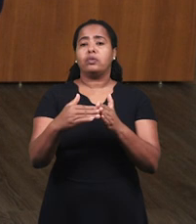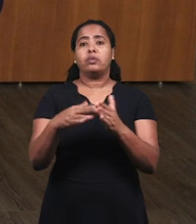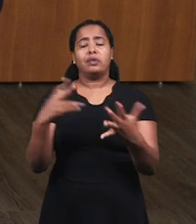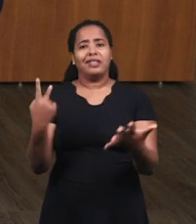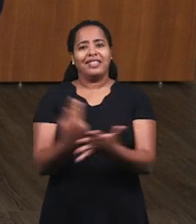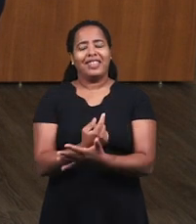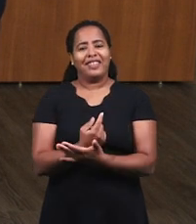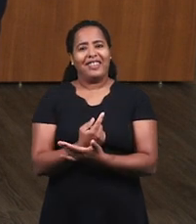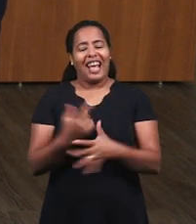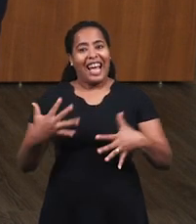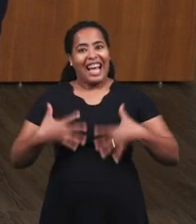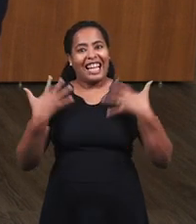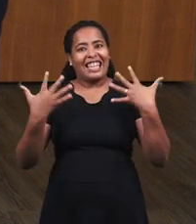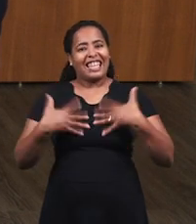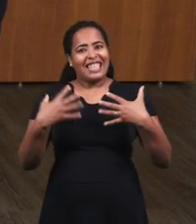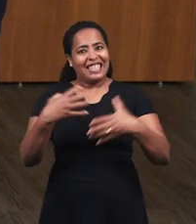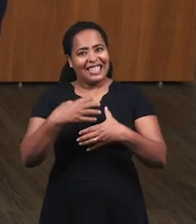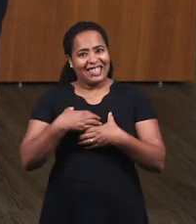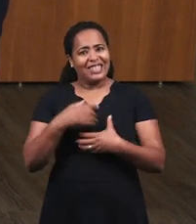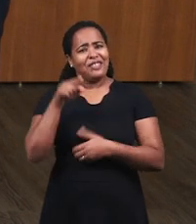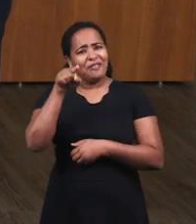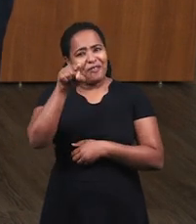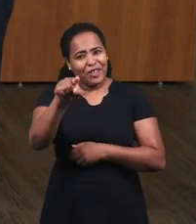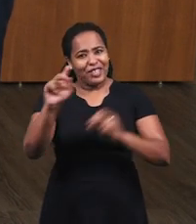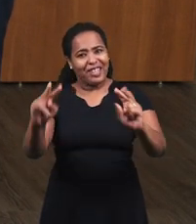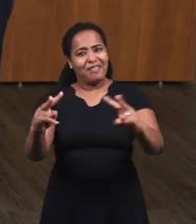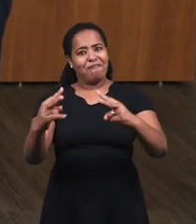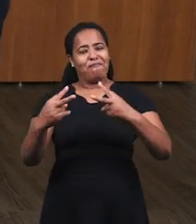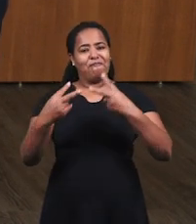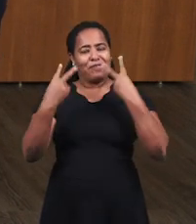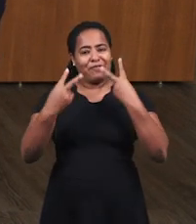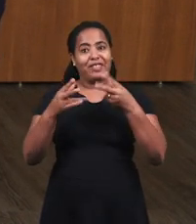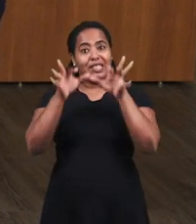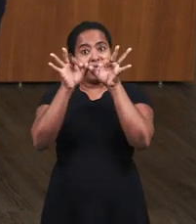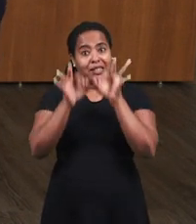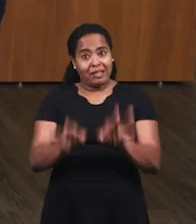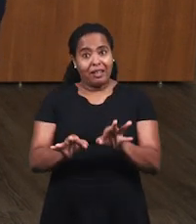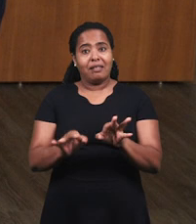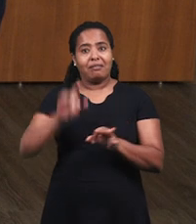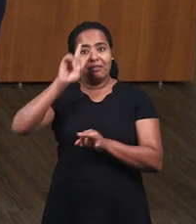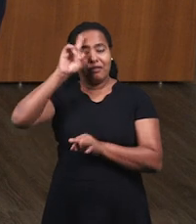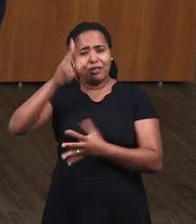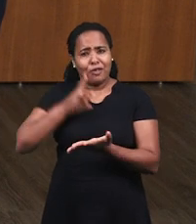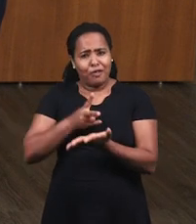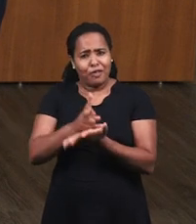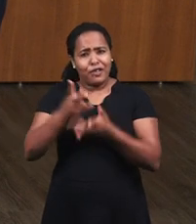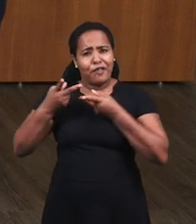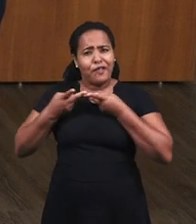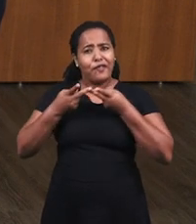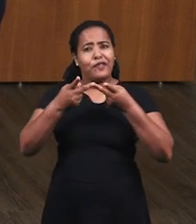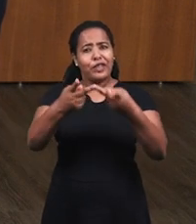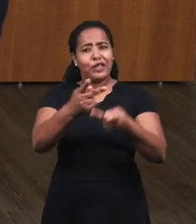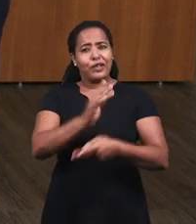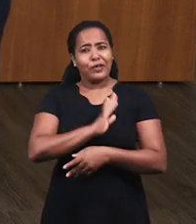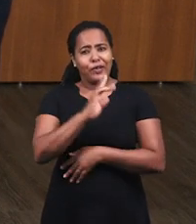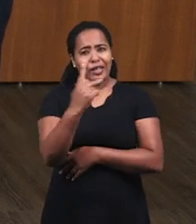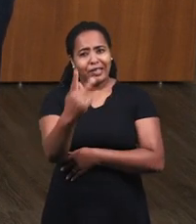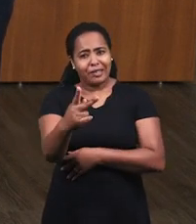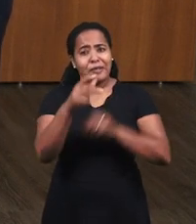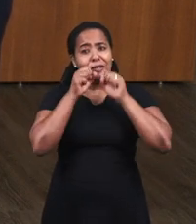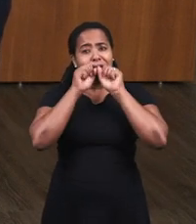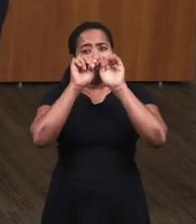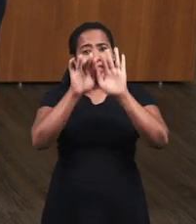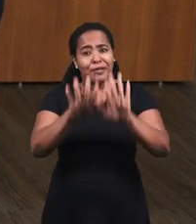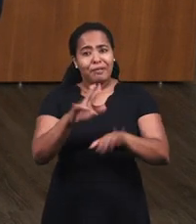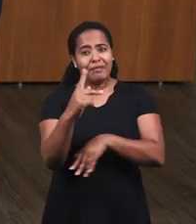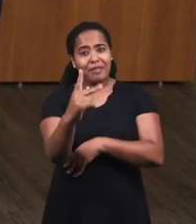большая радость, что вы участвуете и сегодня. Бог будет продолжать говорить к вашему сердцу